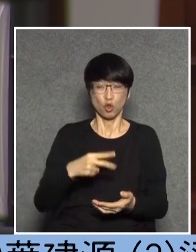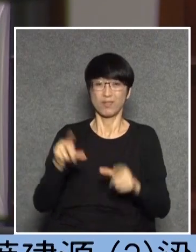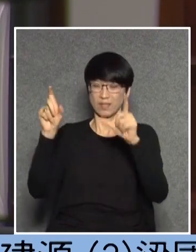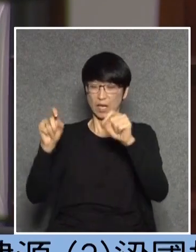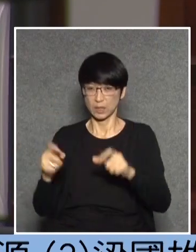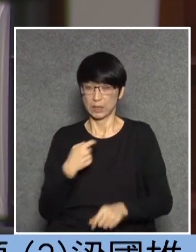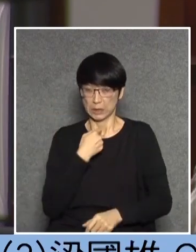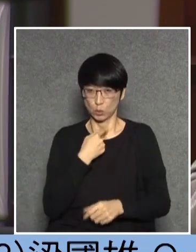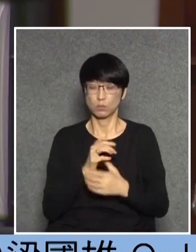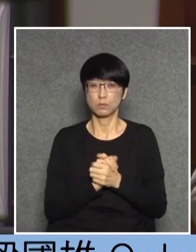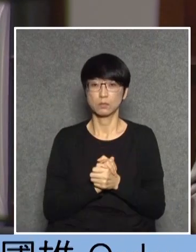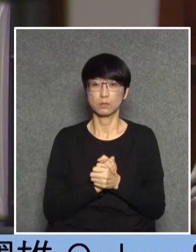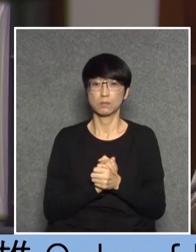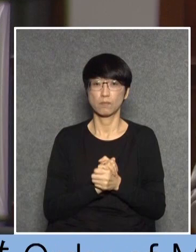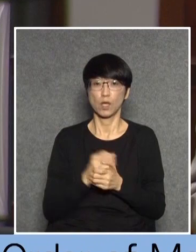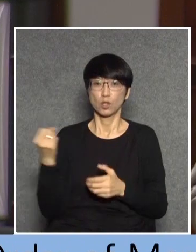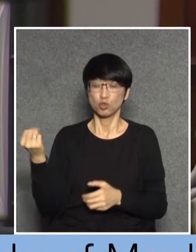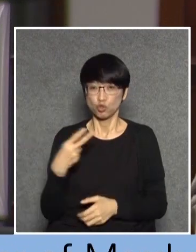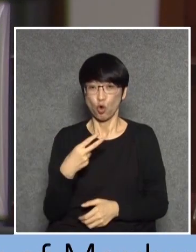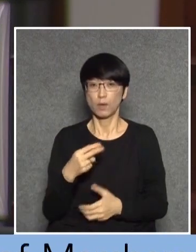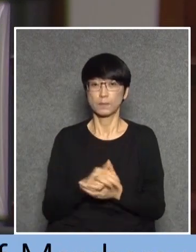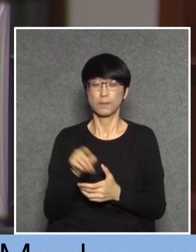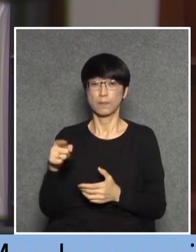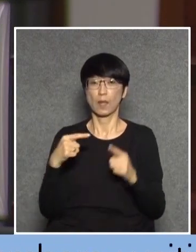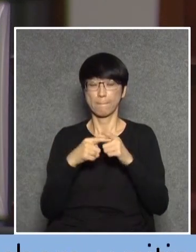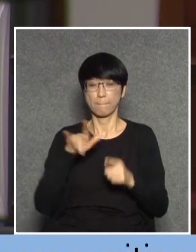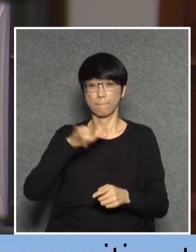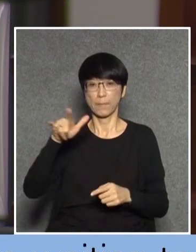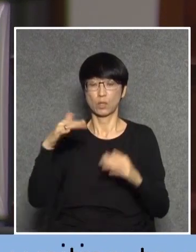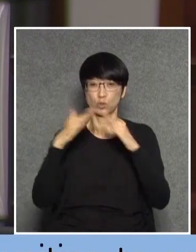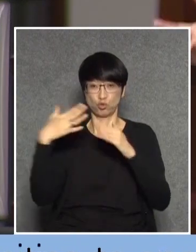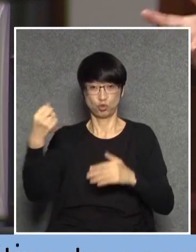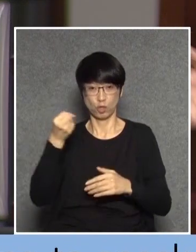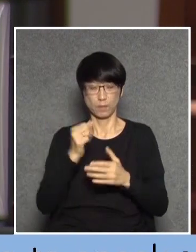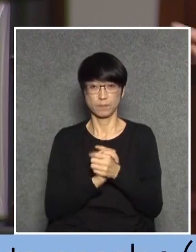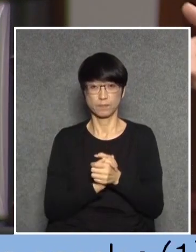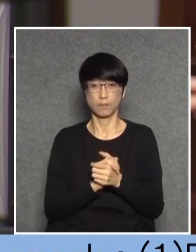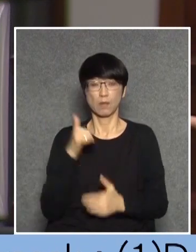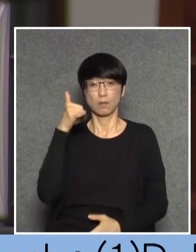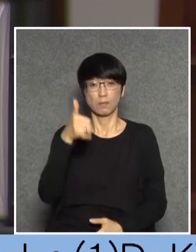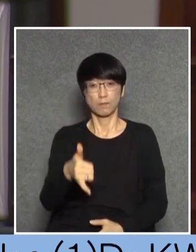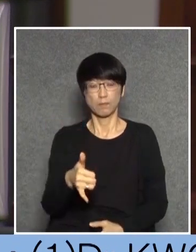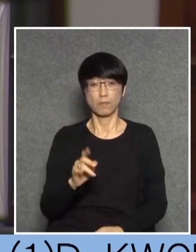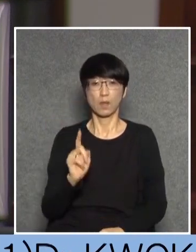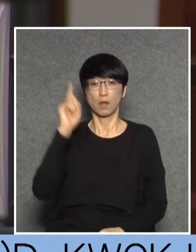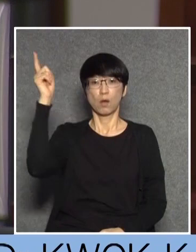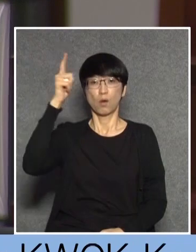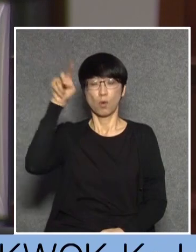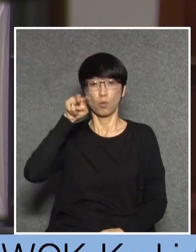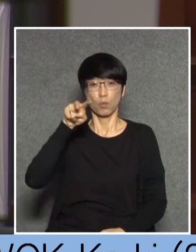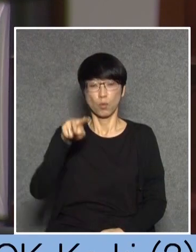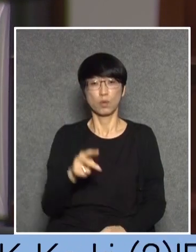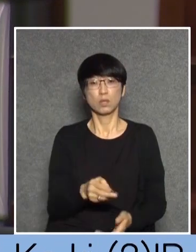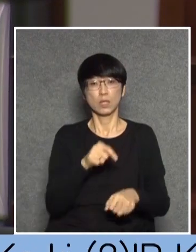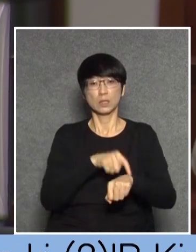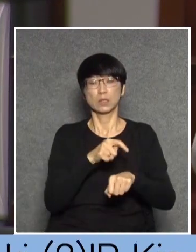咪？跟住再爆發嘅就係呢個民航處長啊，又行出嚟講，哎，個空管系統而家又要分期乜乜，又講下